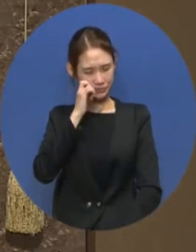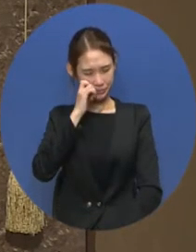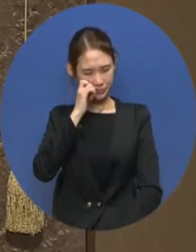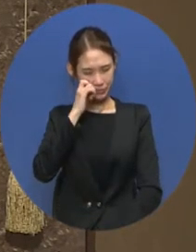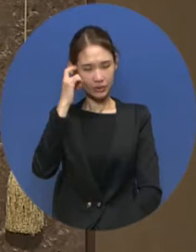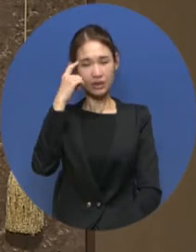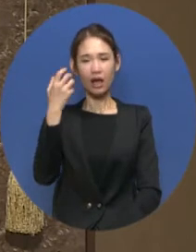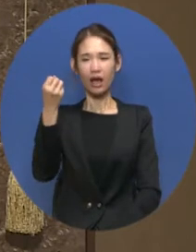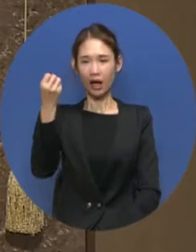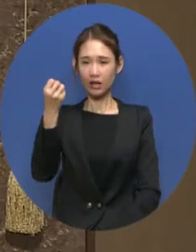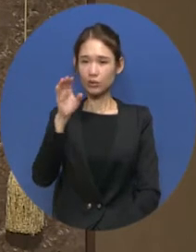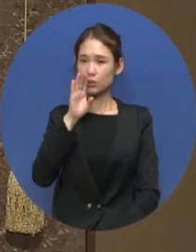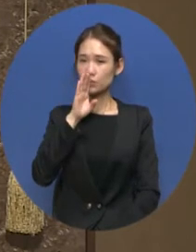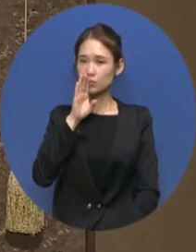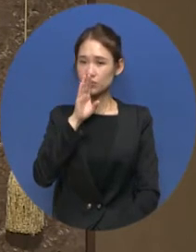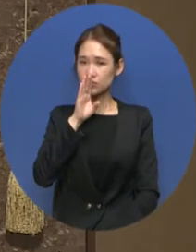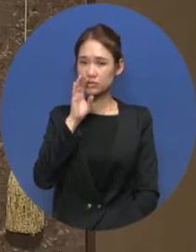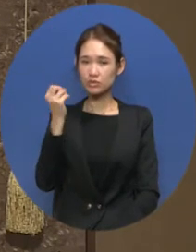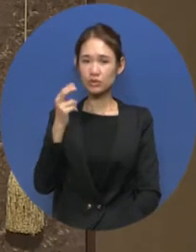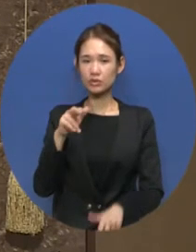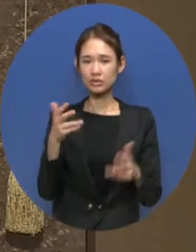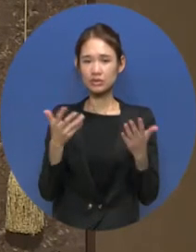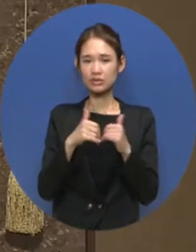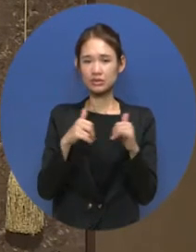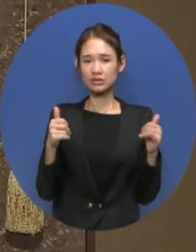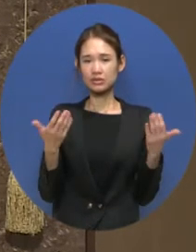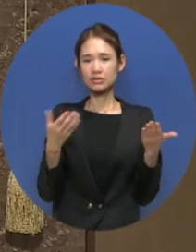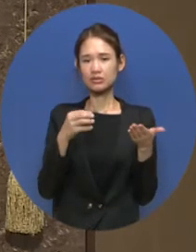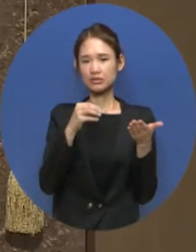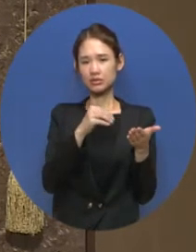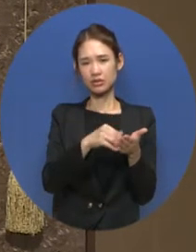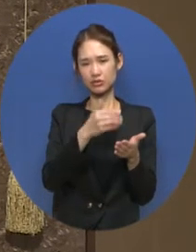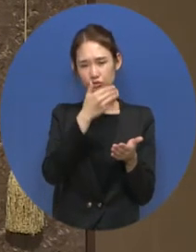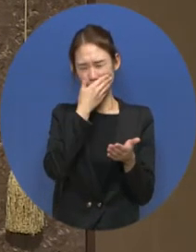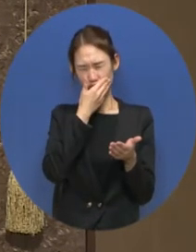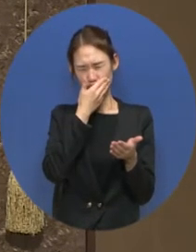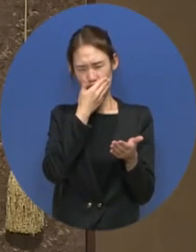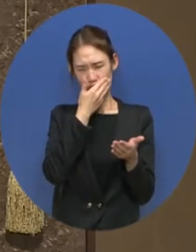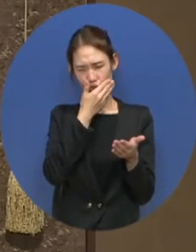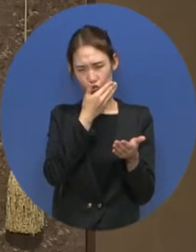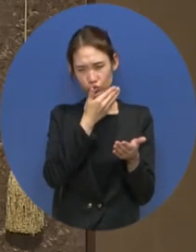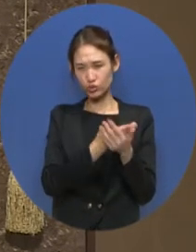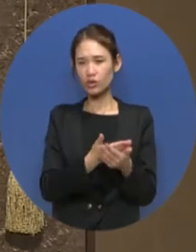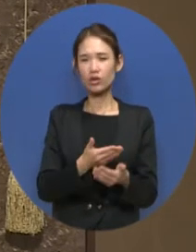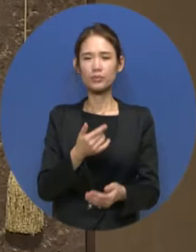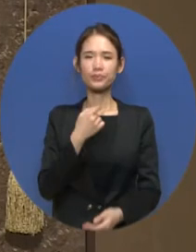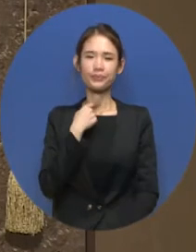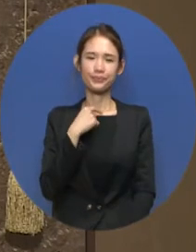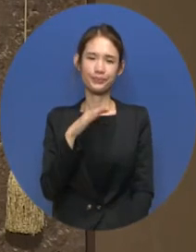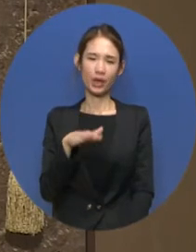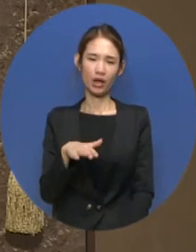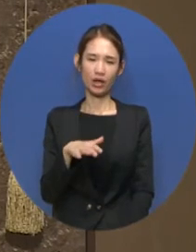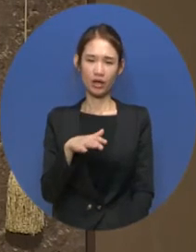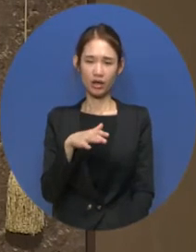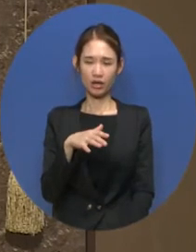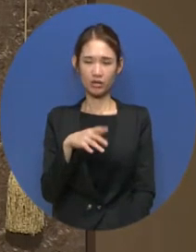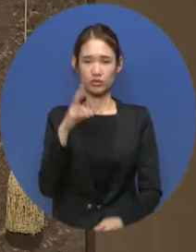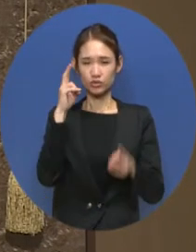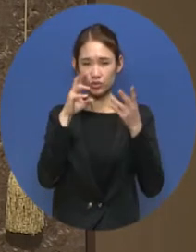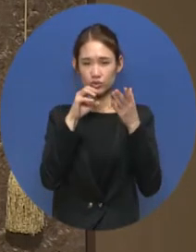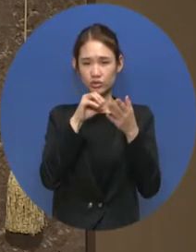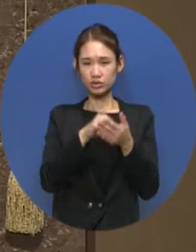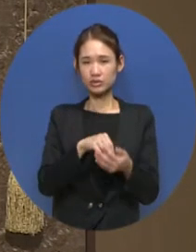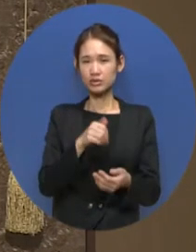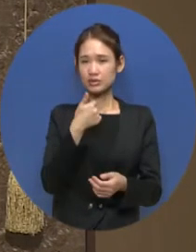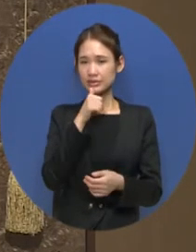있고, 그리고 일자리가 아직 장애인들의 일자리가 아주 중요하게 다루어진 적이 없기 때문에